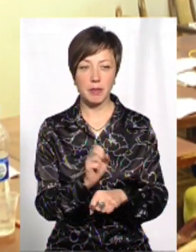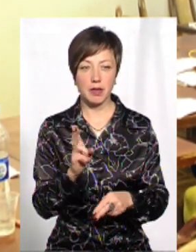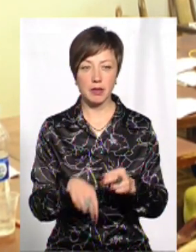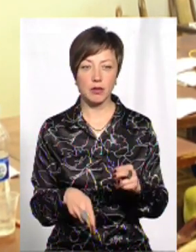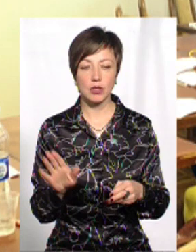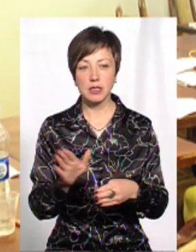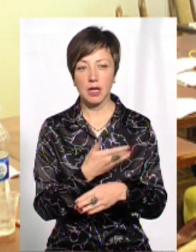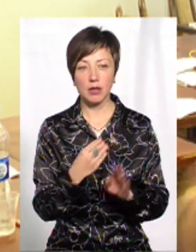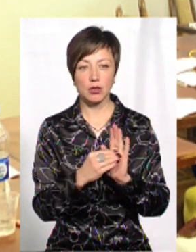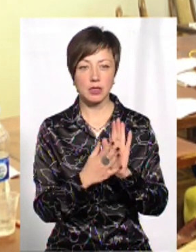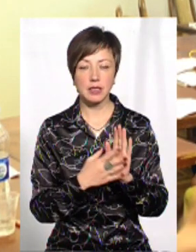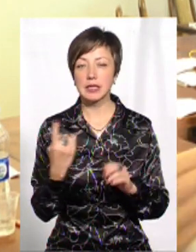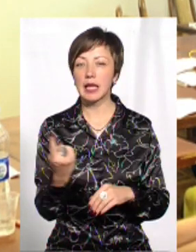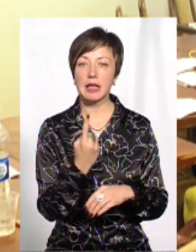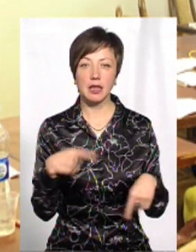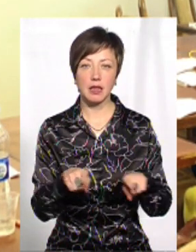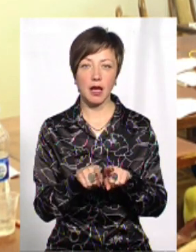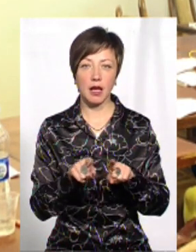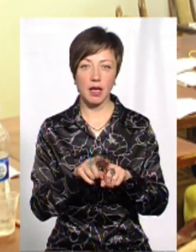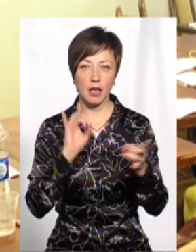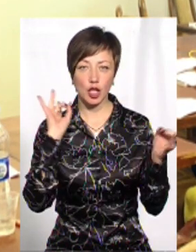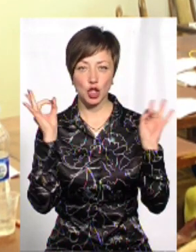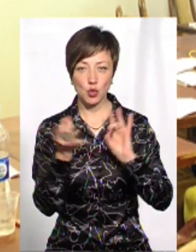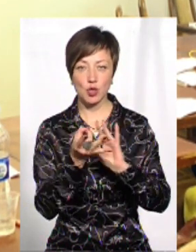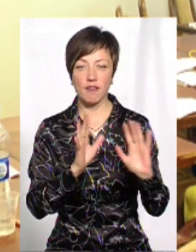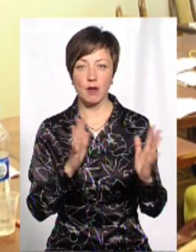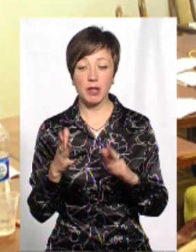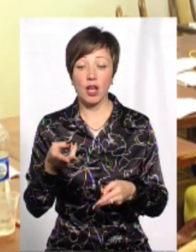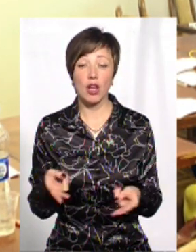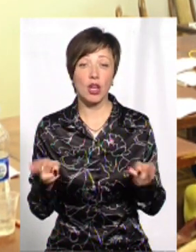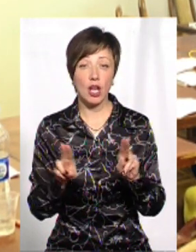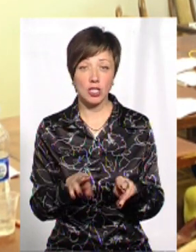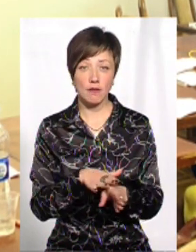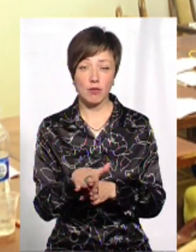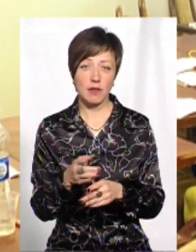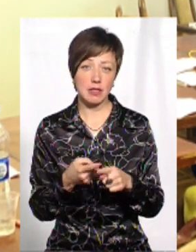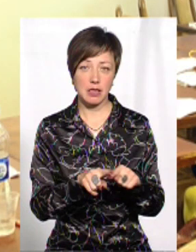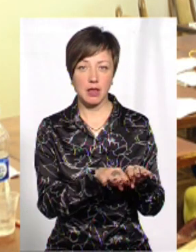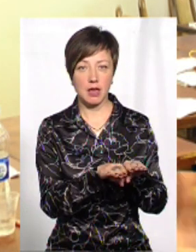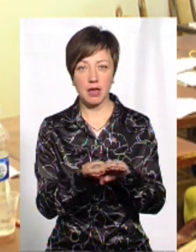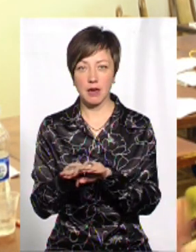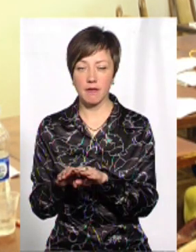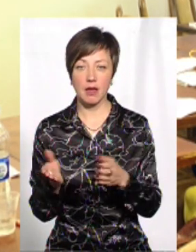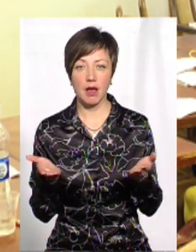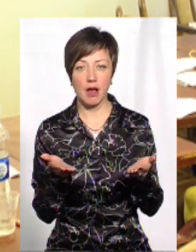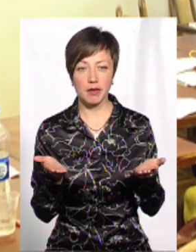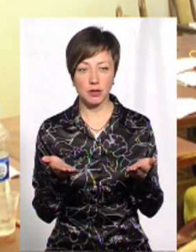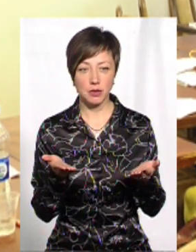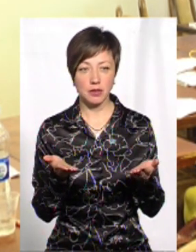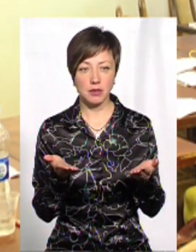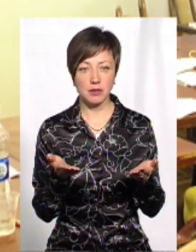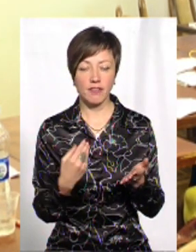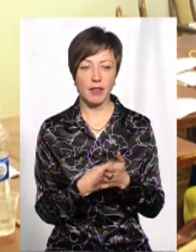і знято з реєстрації. Це єдиний такий кричущий випадок. Да. Решта, які відбуваються, то це на рівні там якихось,